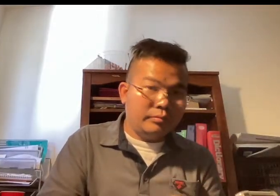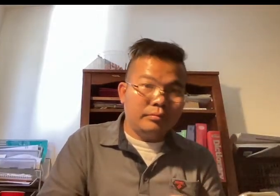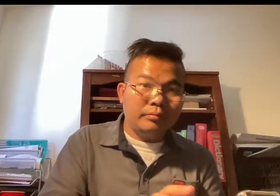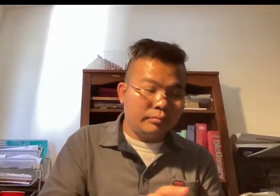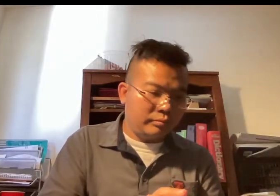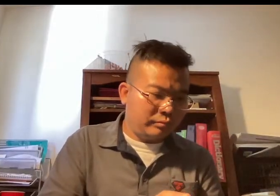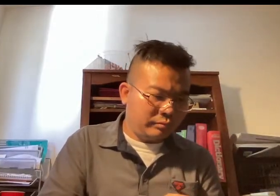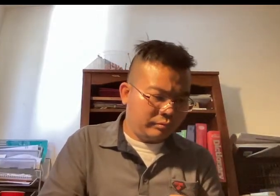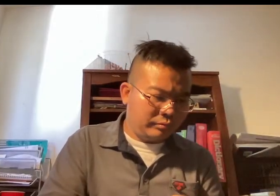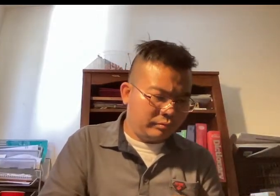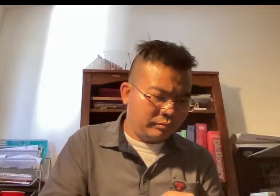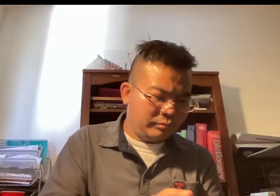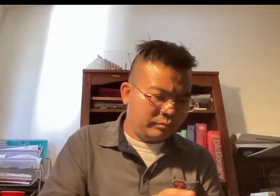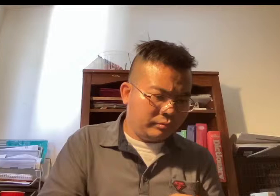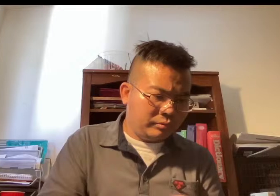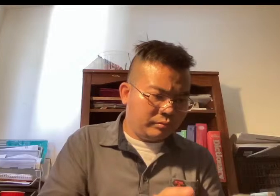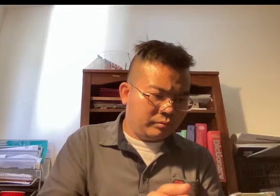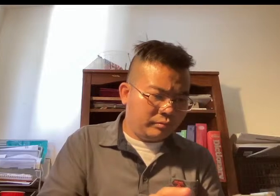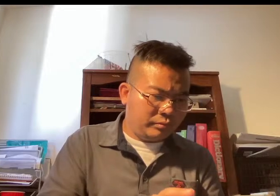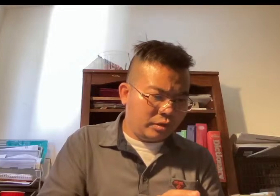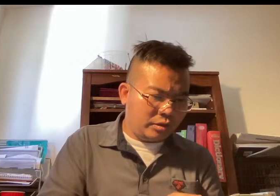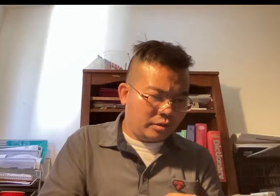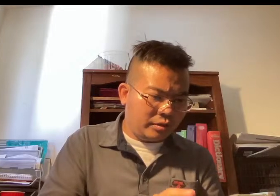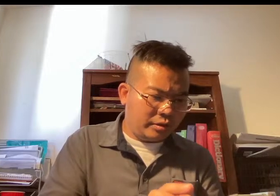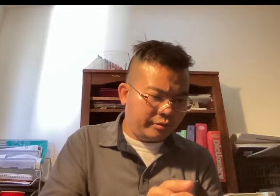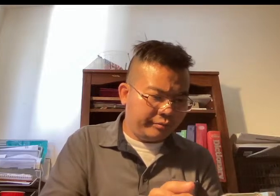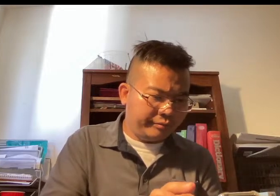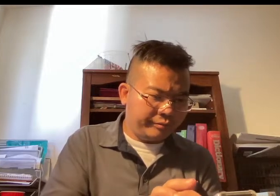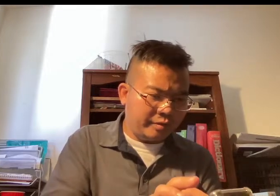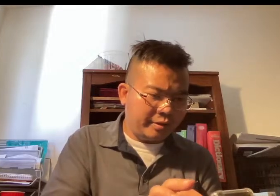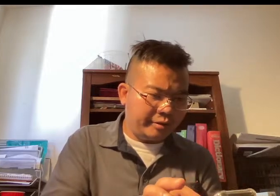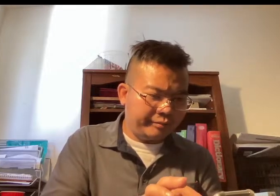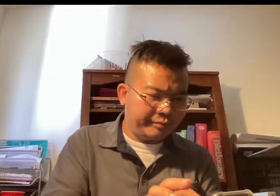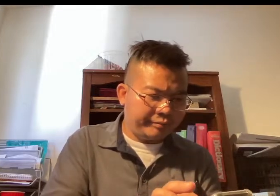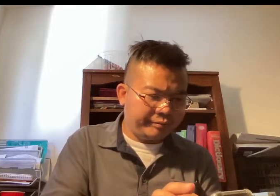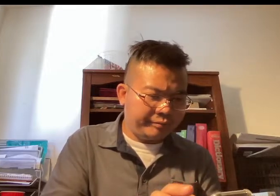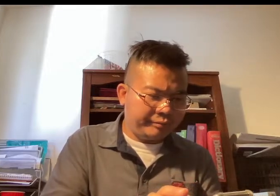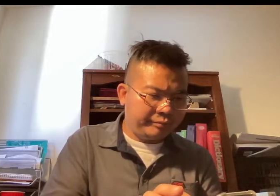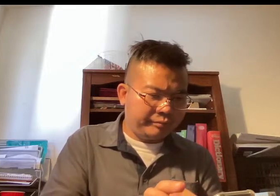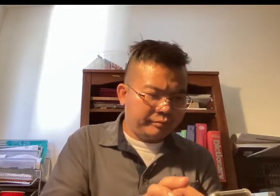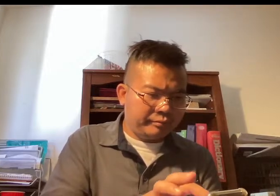Vũ là chịu trách nhiệm đường đi đường về cho bà ngoại nha. Rồi rồi rồi. Bye bye. Rồi.